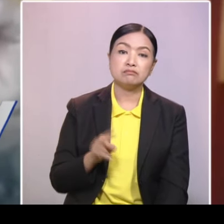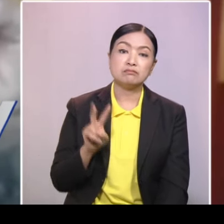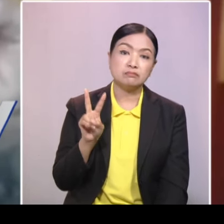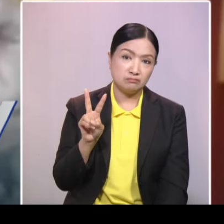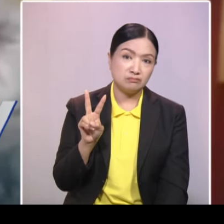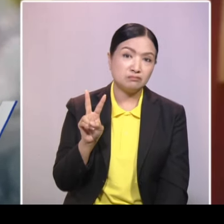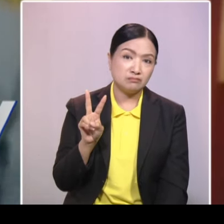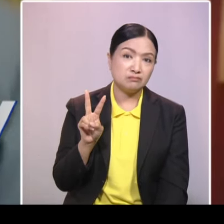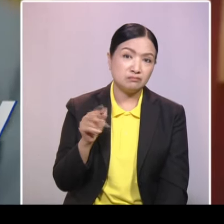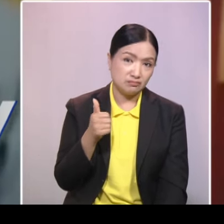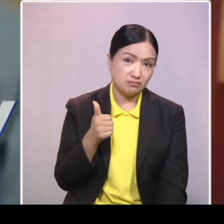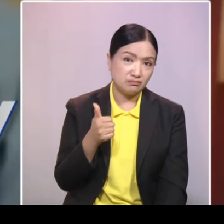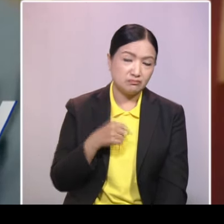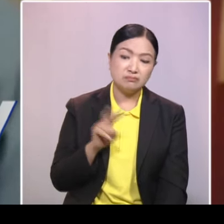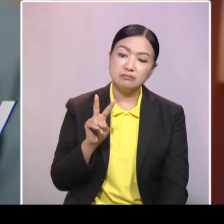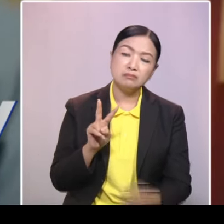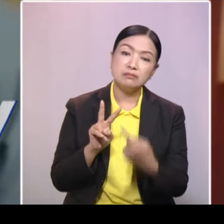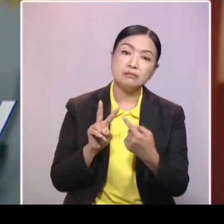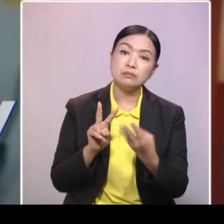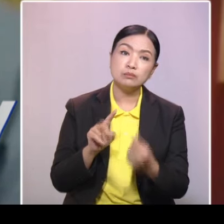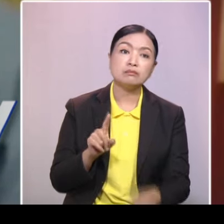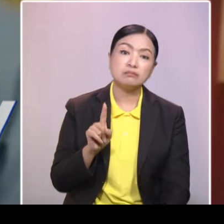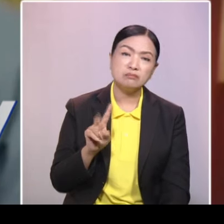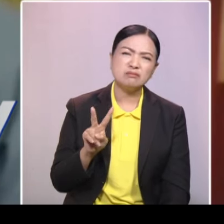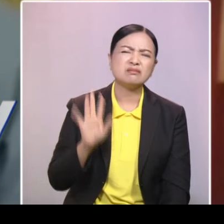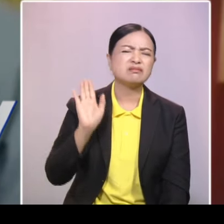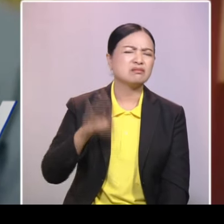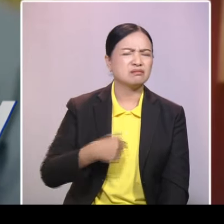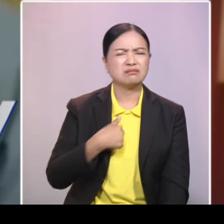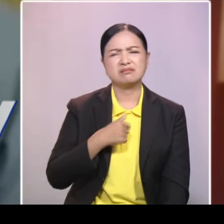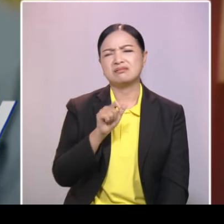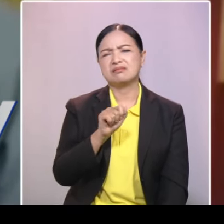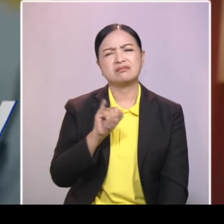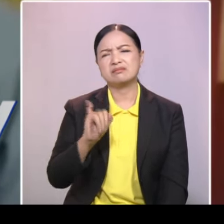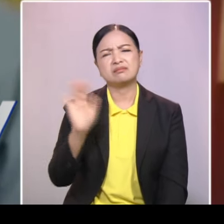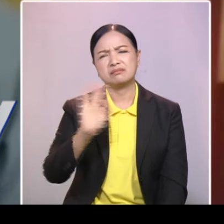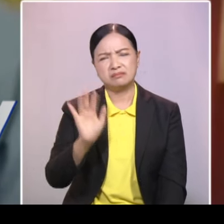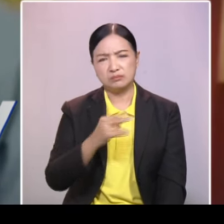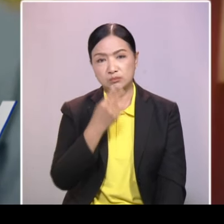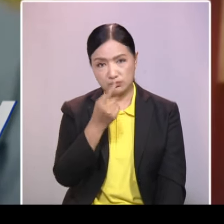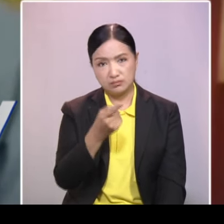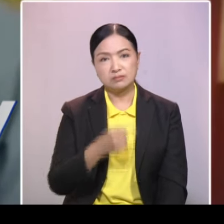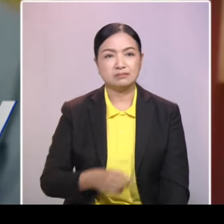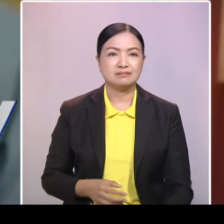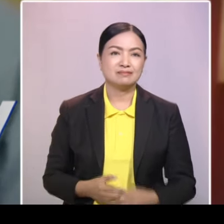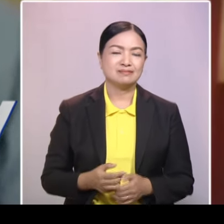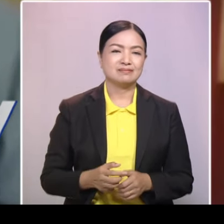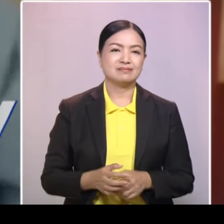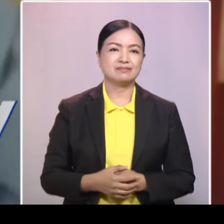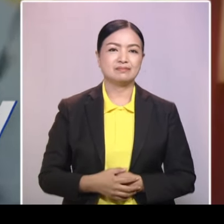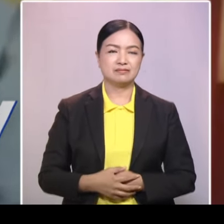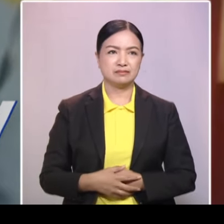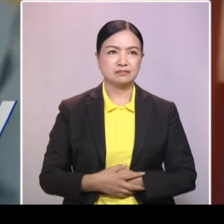ชูนิวได้เปลา ใบเลอะไรอผมชูหนึน้ว สองน้ว ผมไมใช่ AIเดี๋ยให้คผชมไปดูคลิกหนอยนะคะ